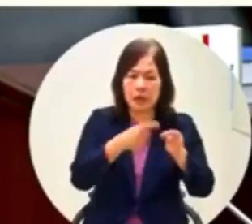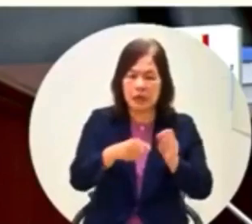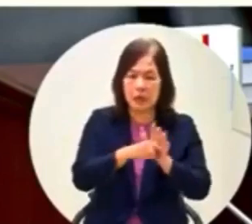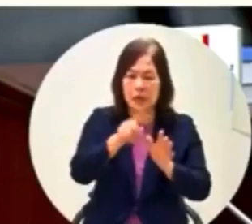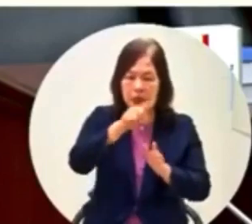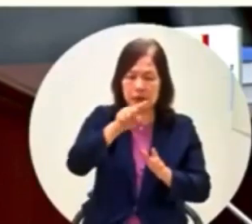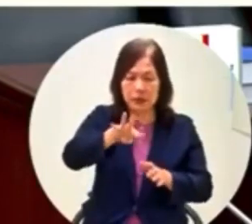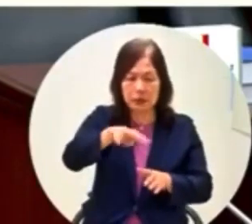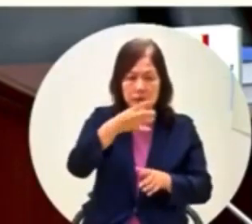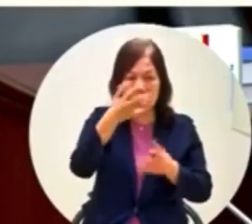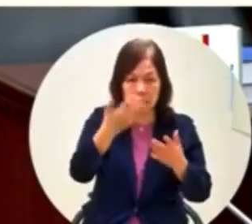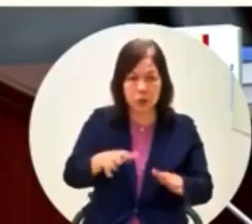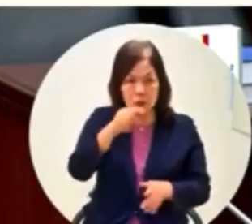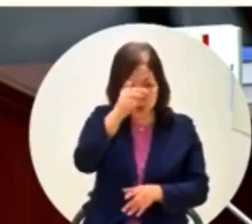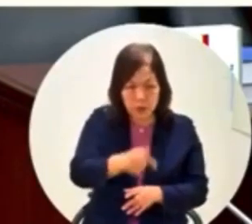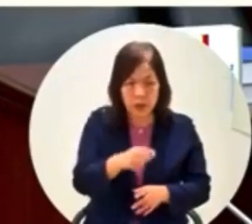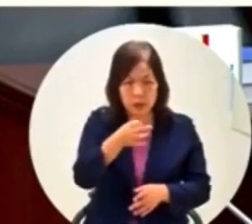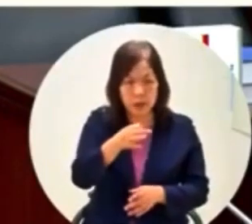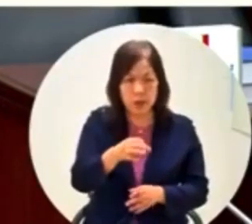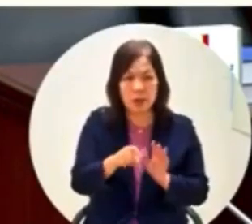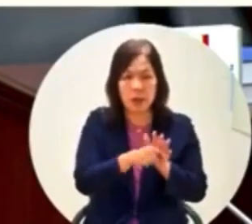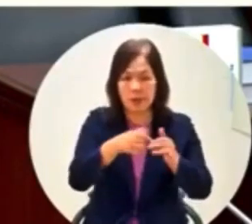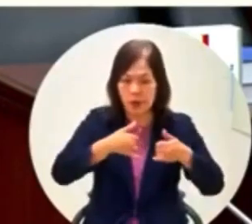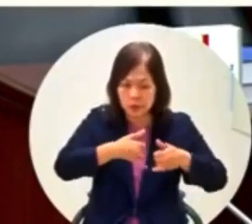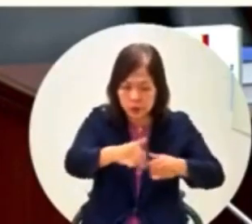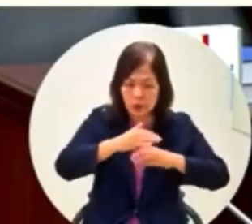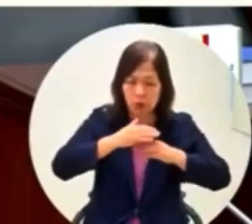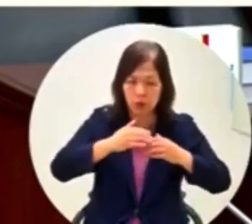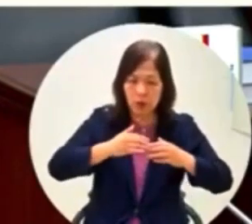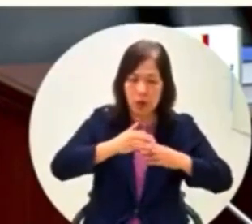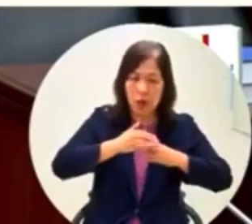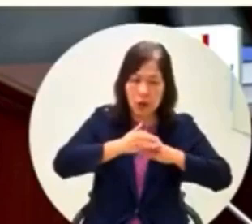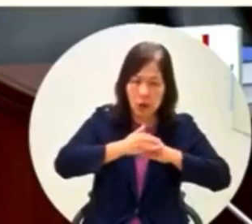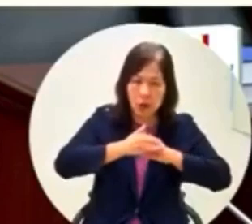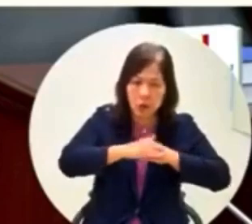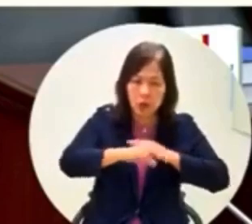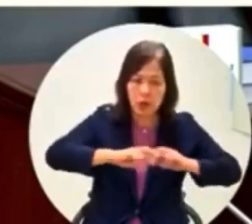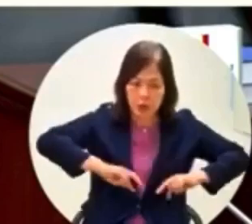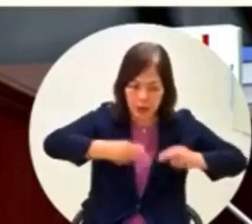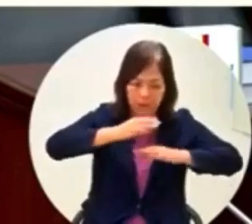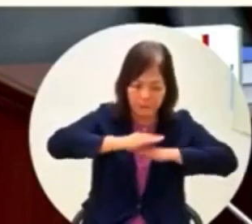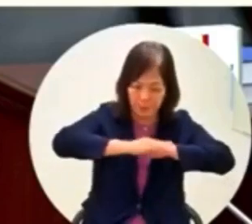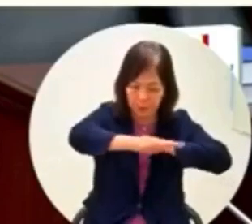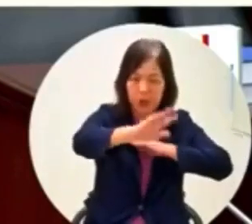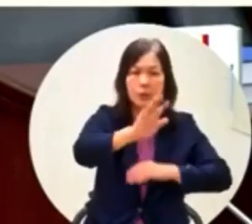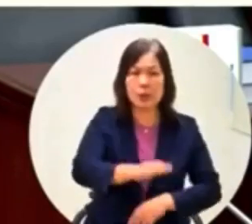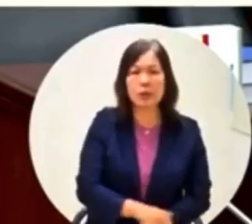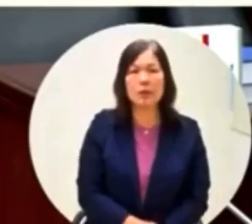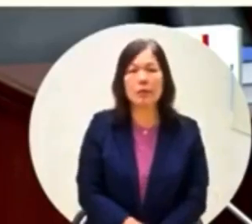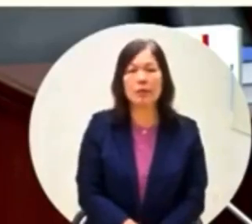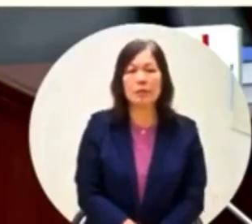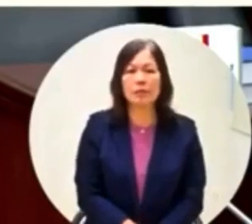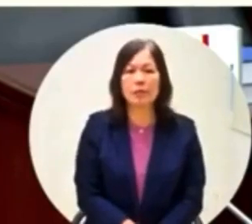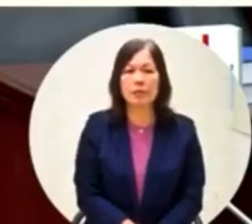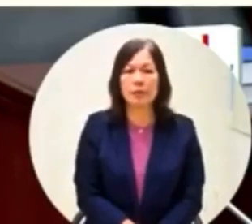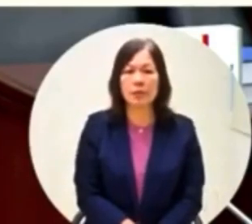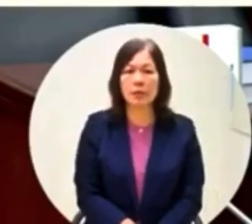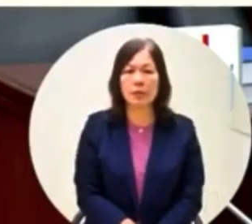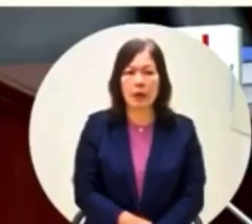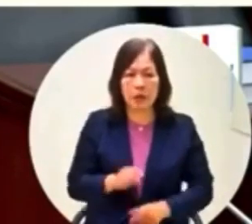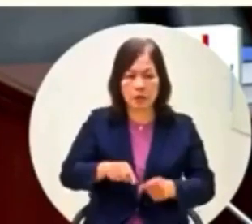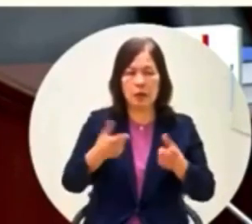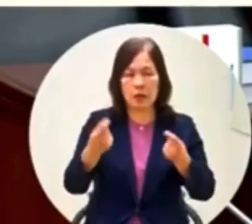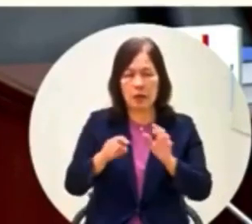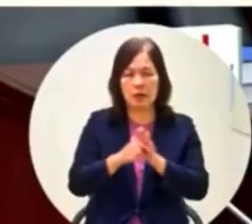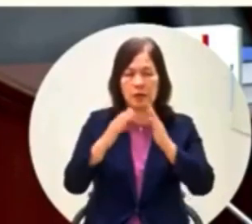算之下，那我们有办法把这些道路把它做平整，那这个也是我们市府团